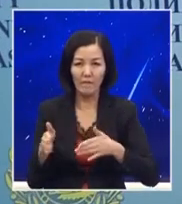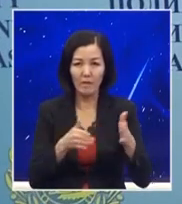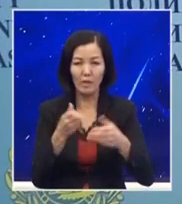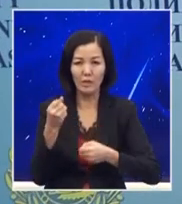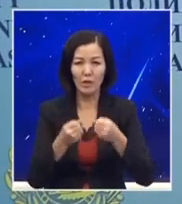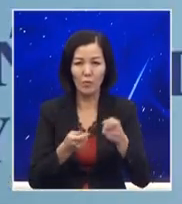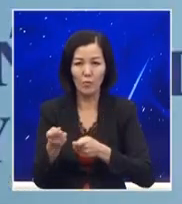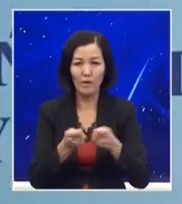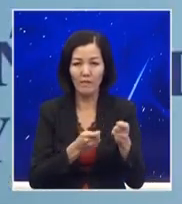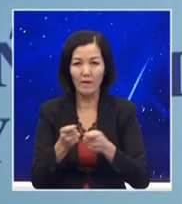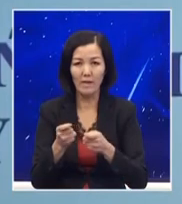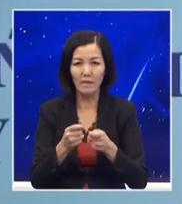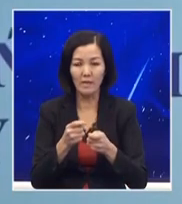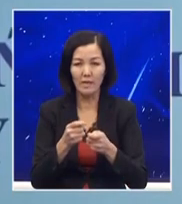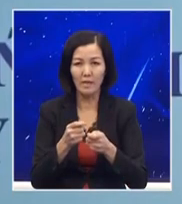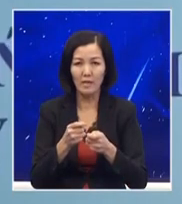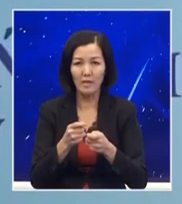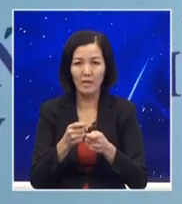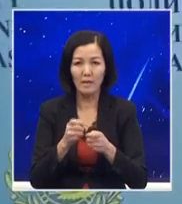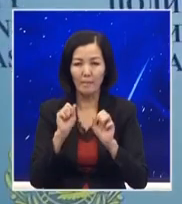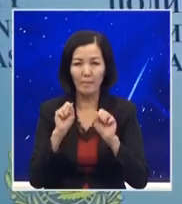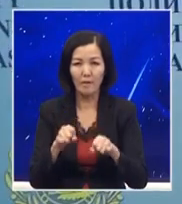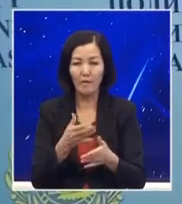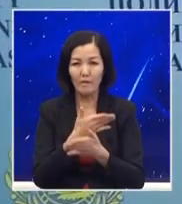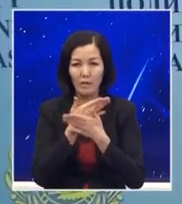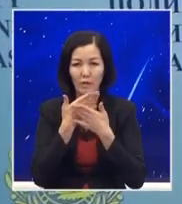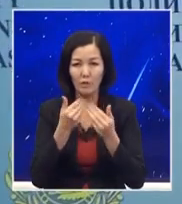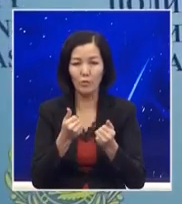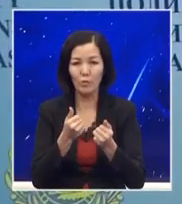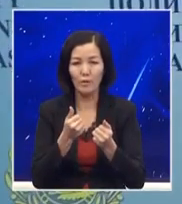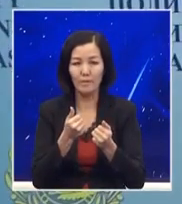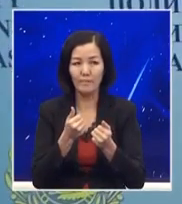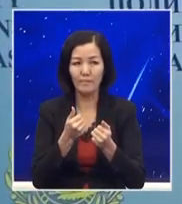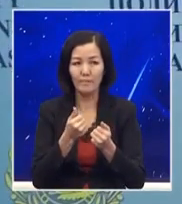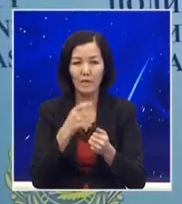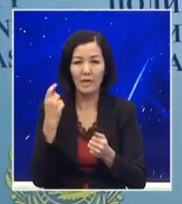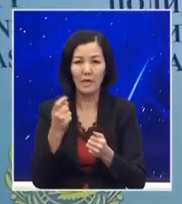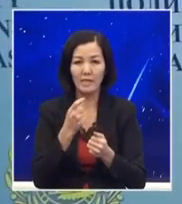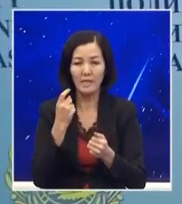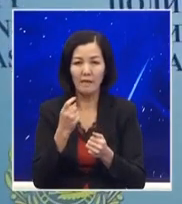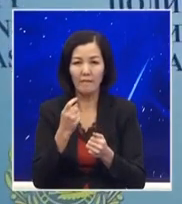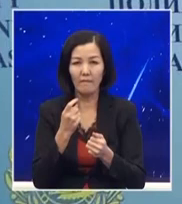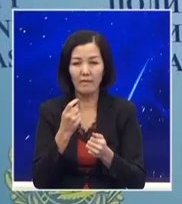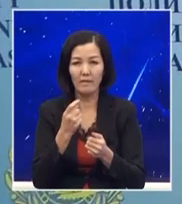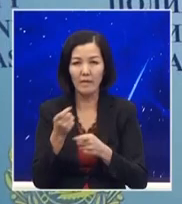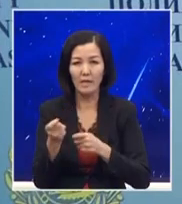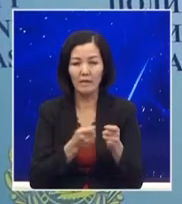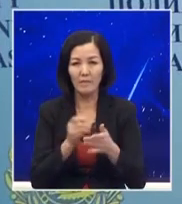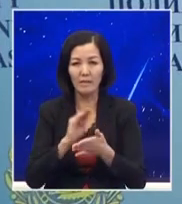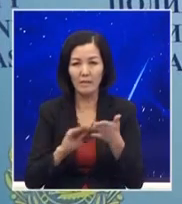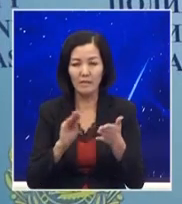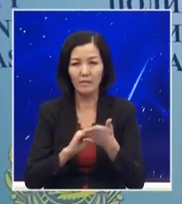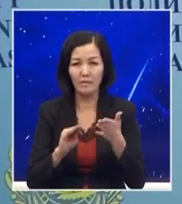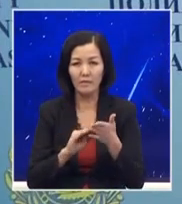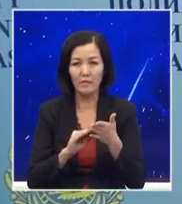управление транспортным средством лицом, не имеющим права управления. Кроме того, на владельца автомашины составлен административный протокол на